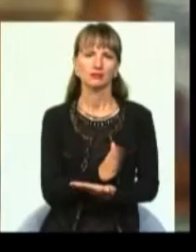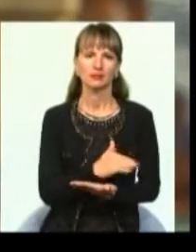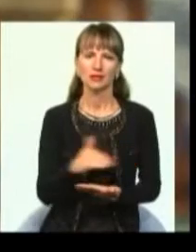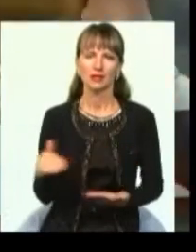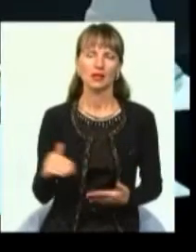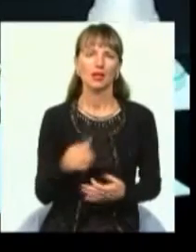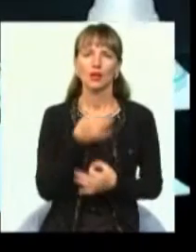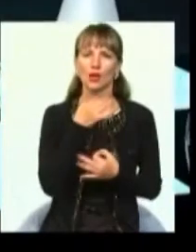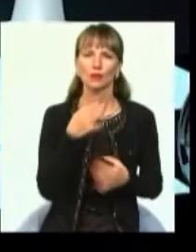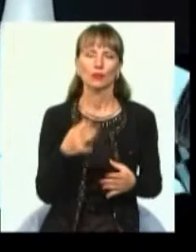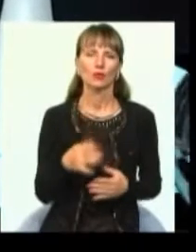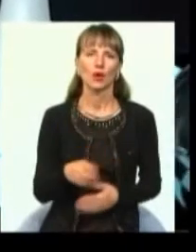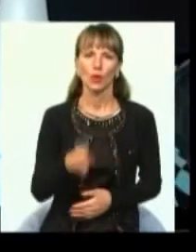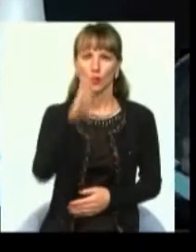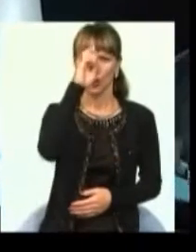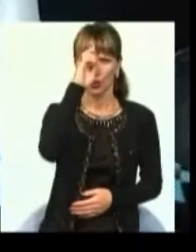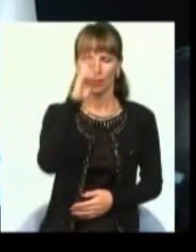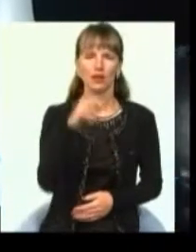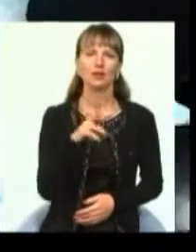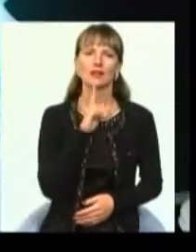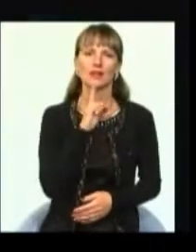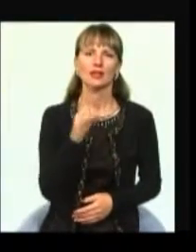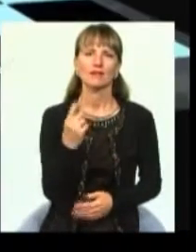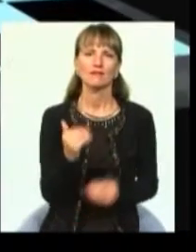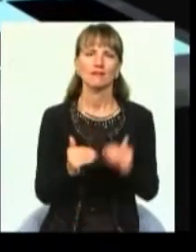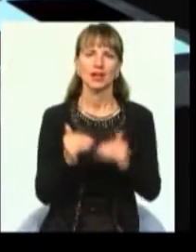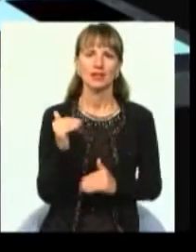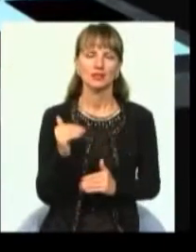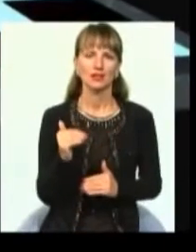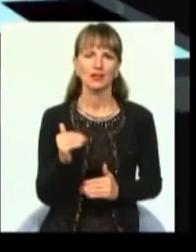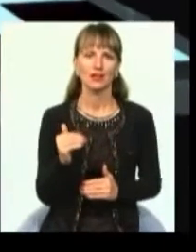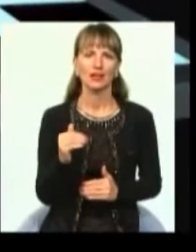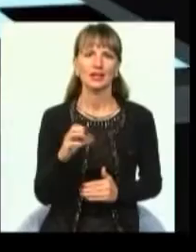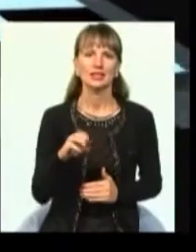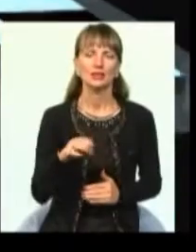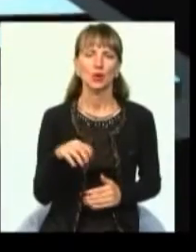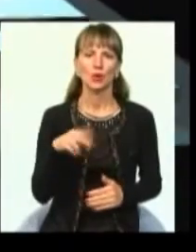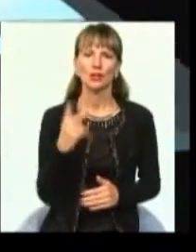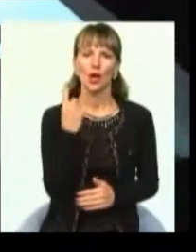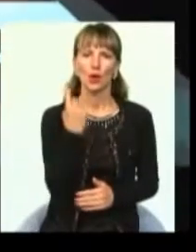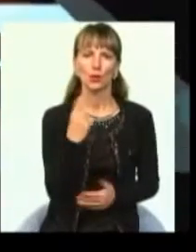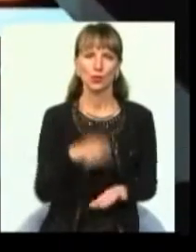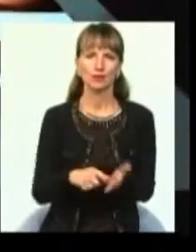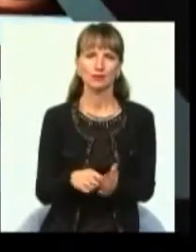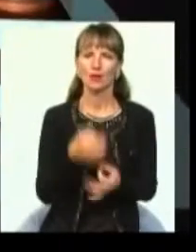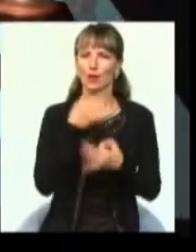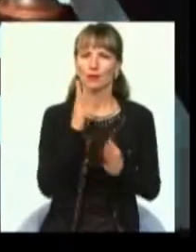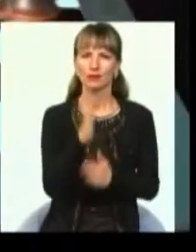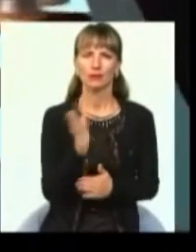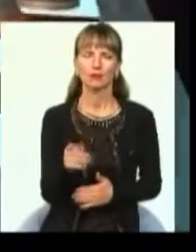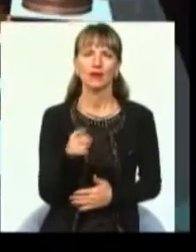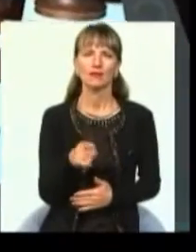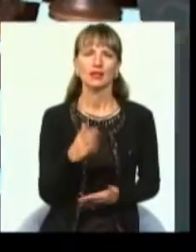фігурки суперника. Король, незважаючи на його високий статус, ходить на одну клітинку в будь-якому напрямку. Король є